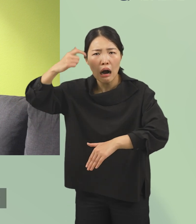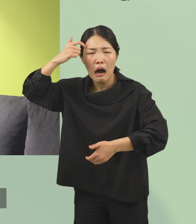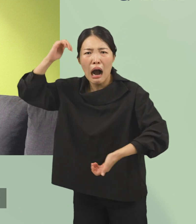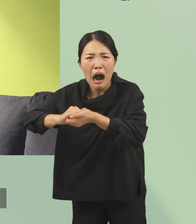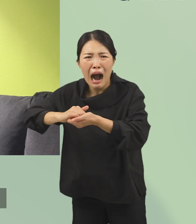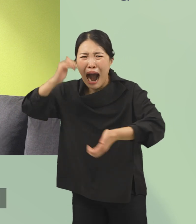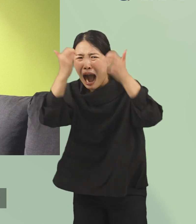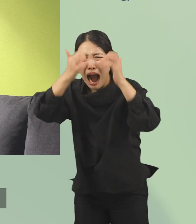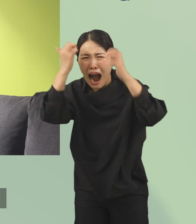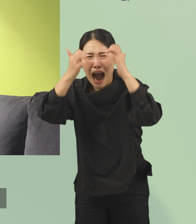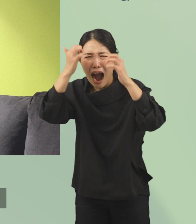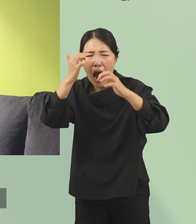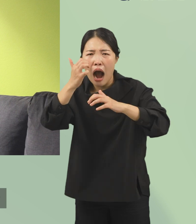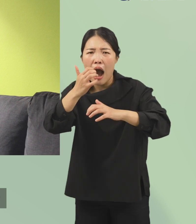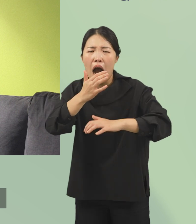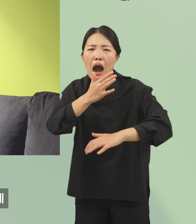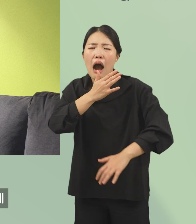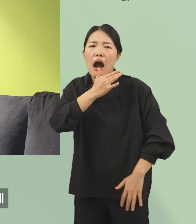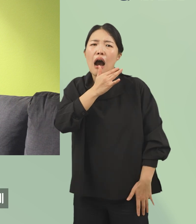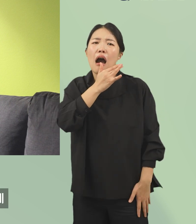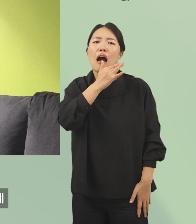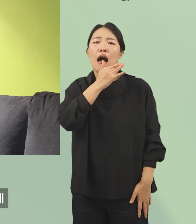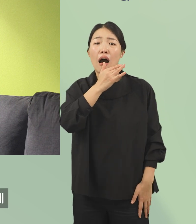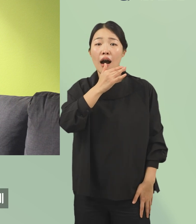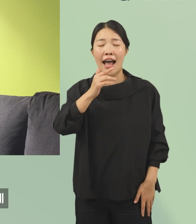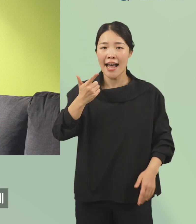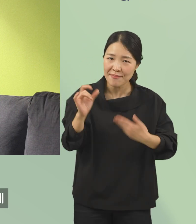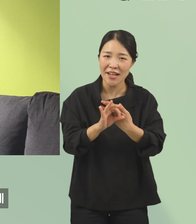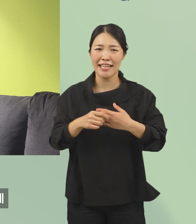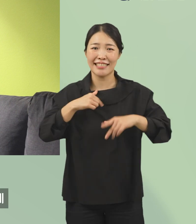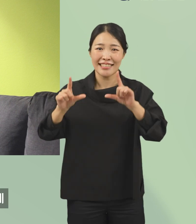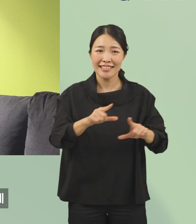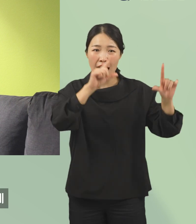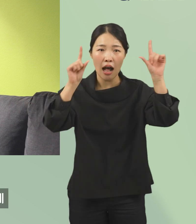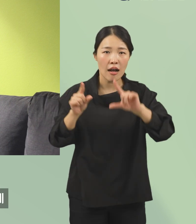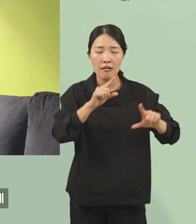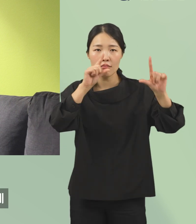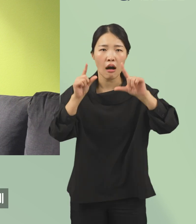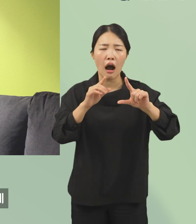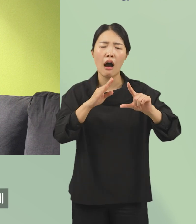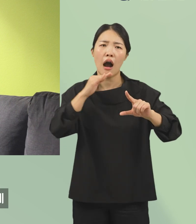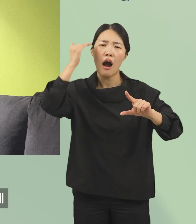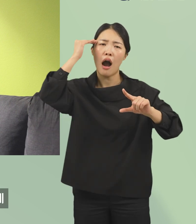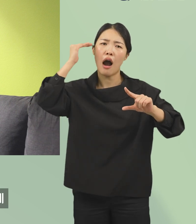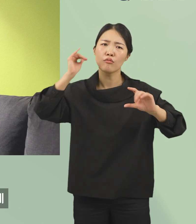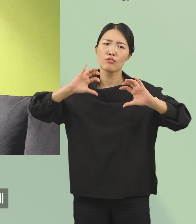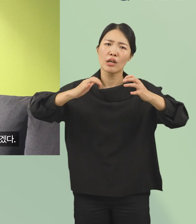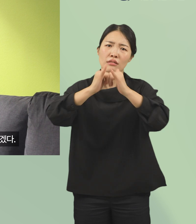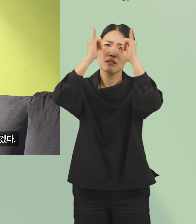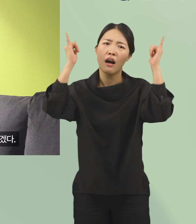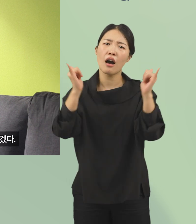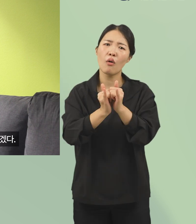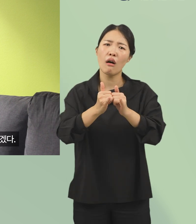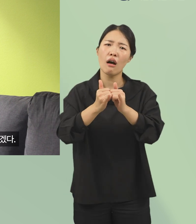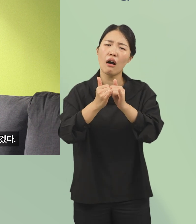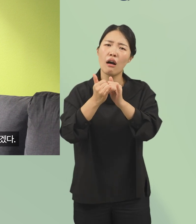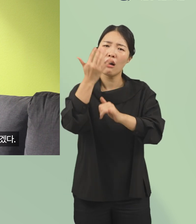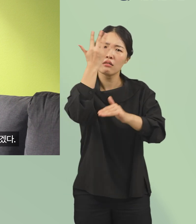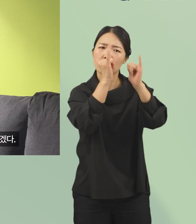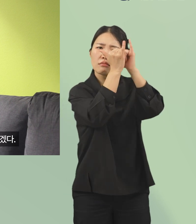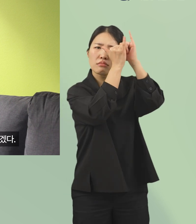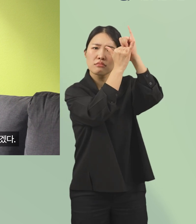좀 더 복잡하게 생각할 측면들이 있겠구나 그리고 그것이 나라는 사람의 이제 삶과 못지않게 또 한국의